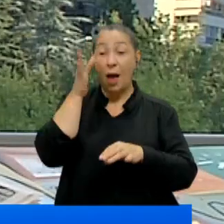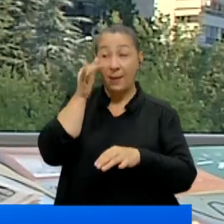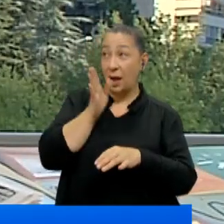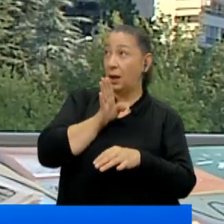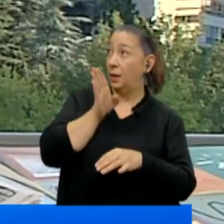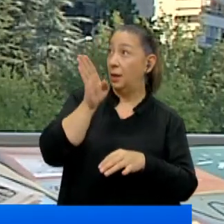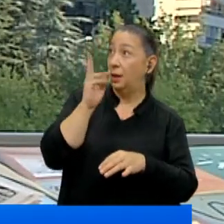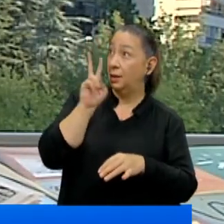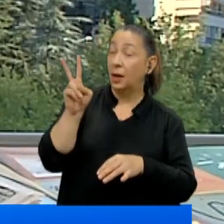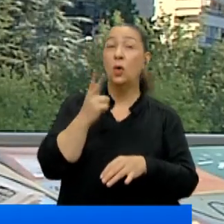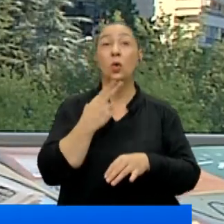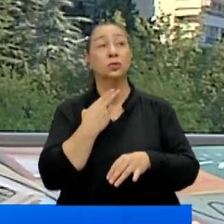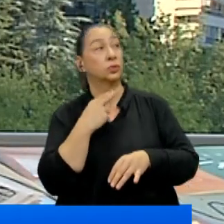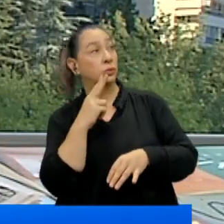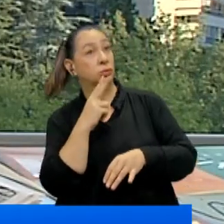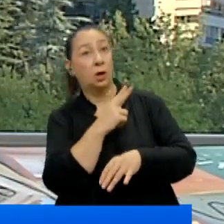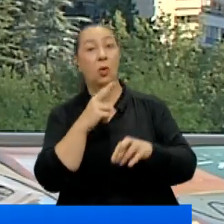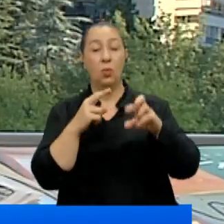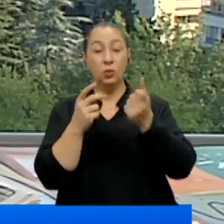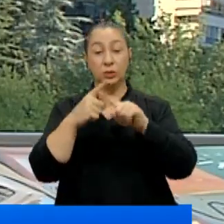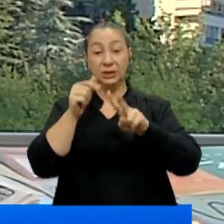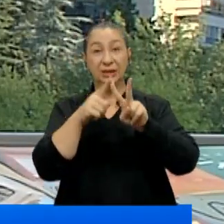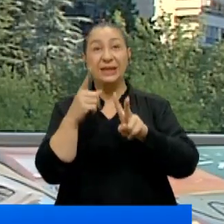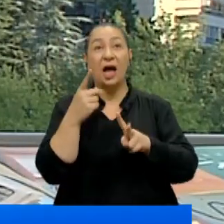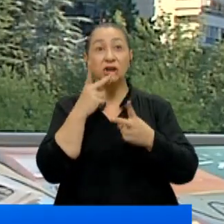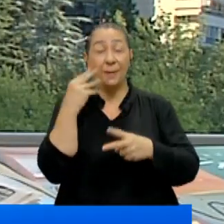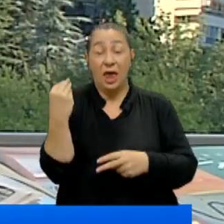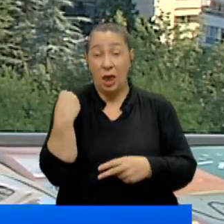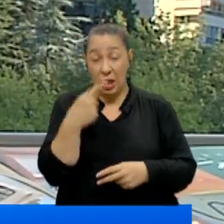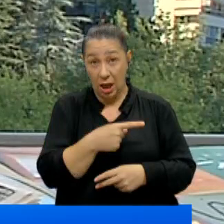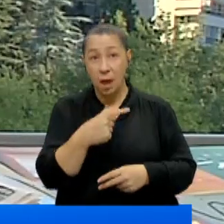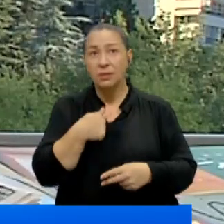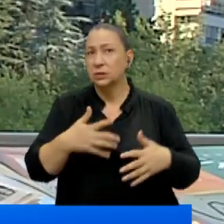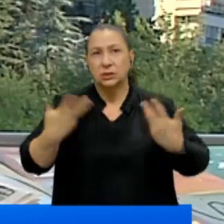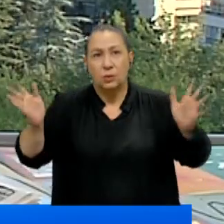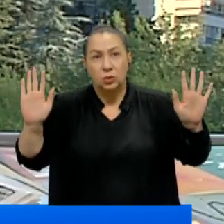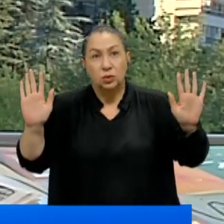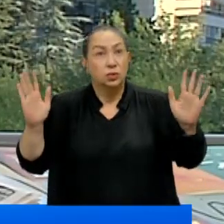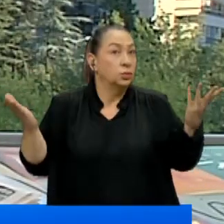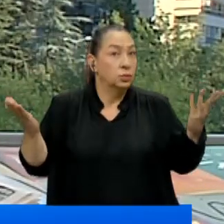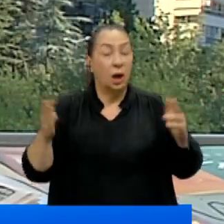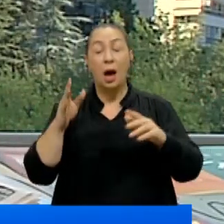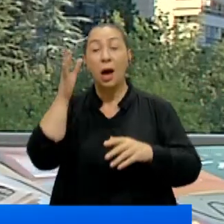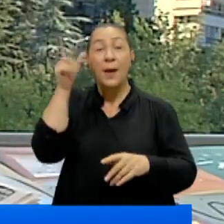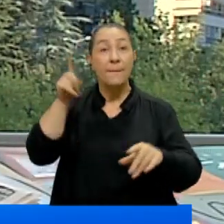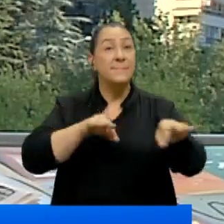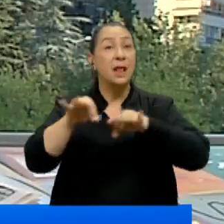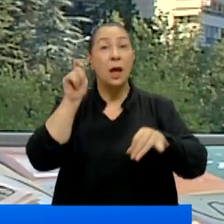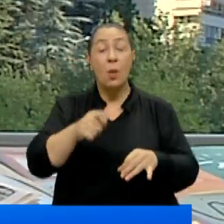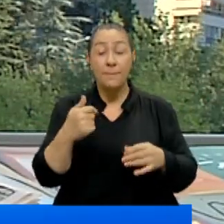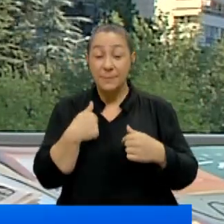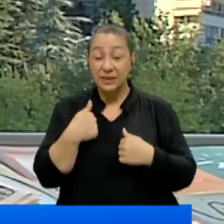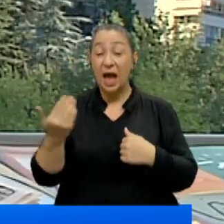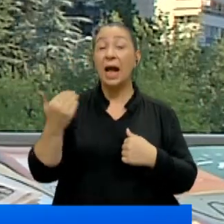dönüp baktığınızda ya da Rusya'ya baktığınızda Putin'in daha açıklaması yeni. Biz istemiyoruz diyor. AB bir plan yapıyor. Acaba